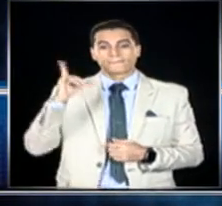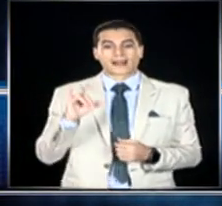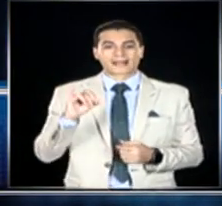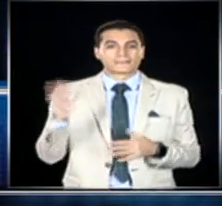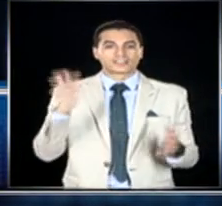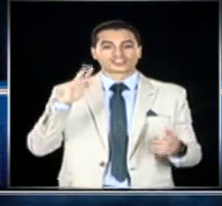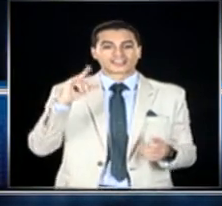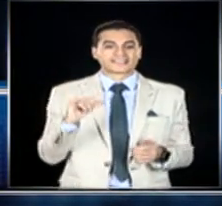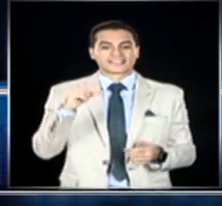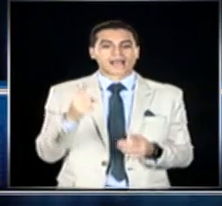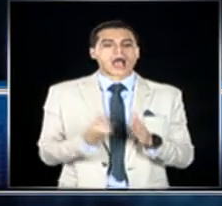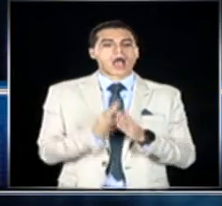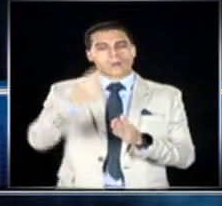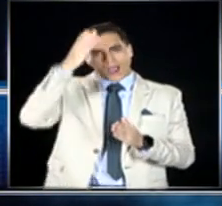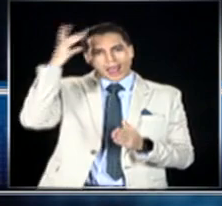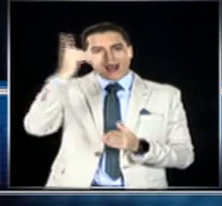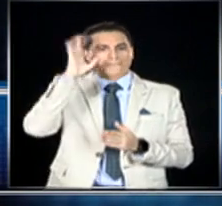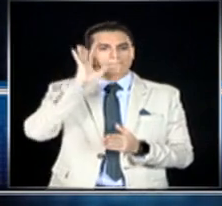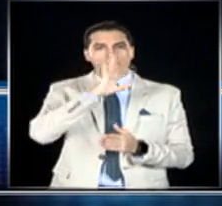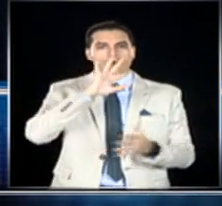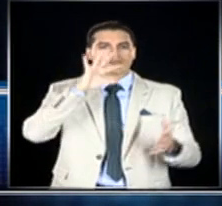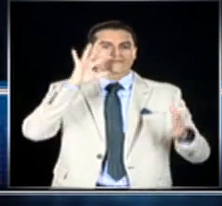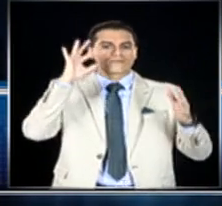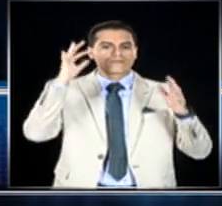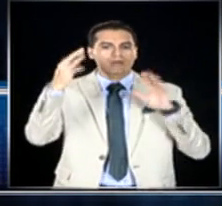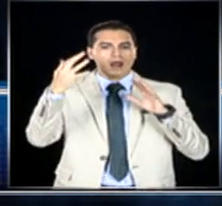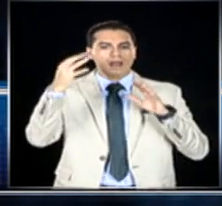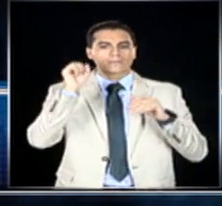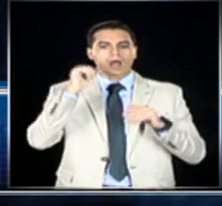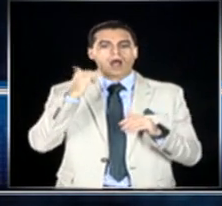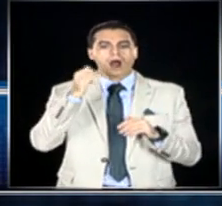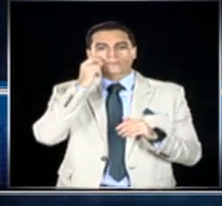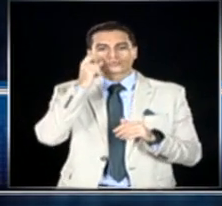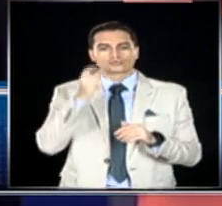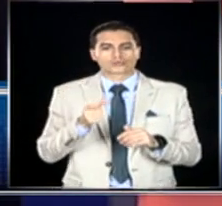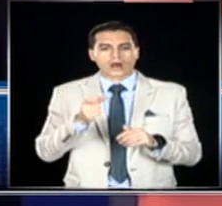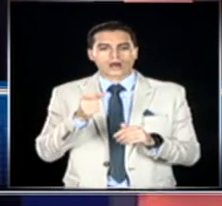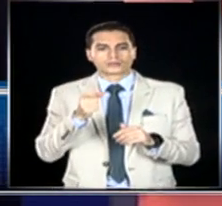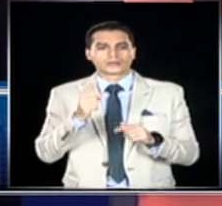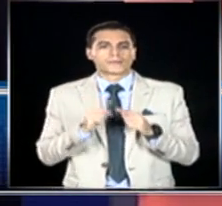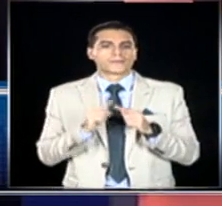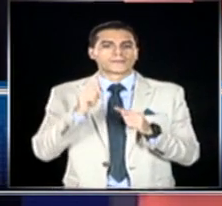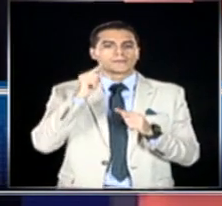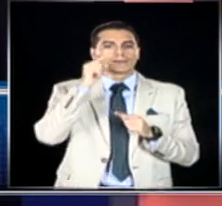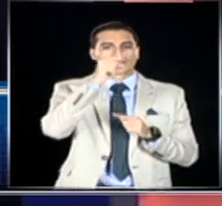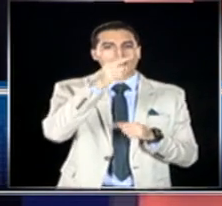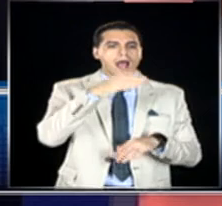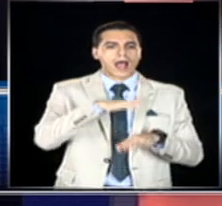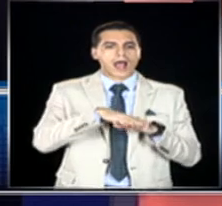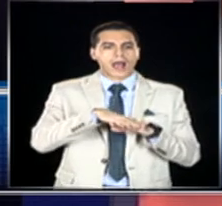مريم شديد هي أول عالمة فلك عربية تصل إلى القطب الجنوبي، فما هي